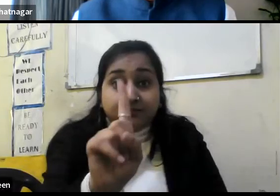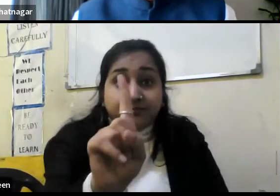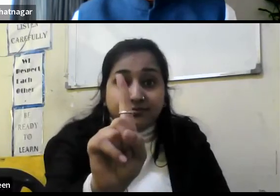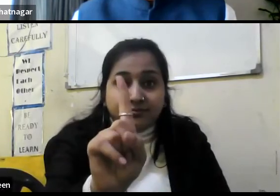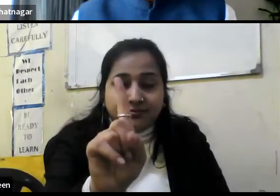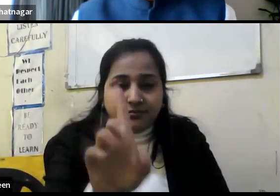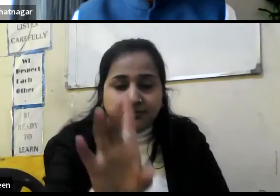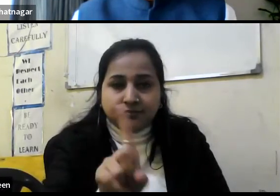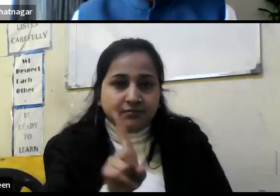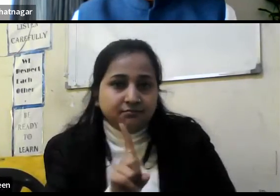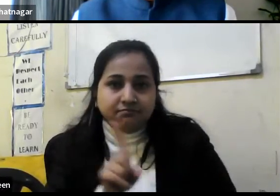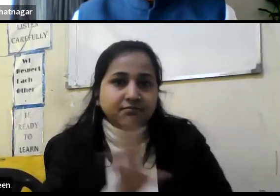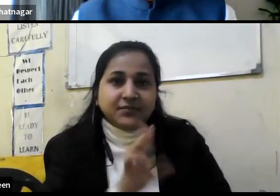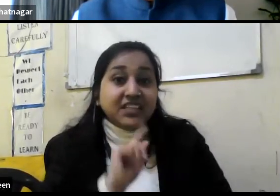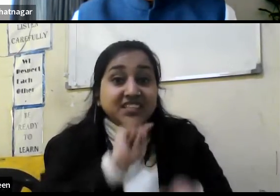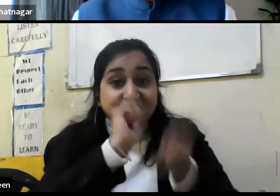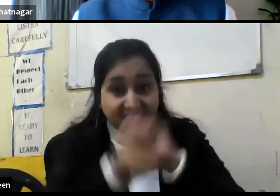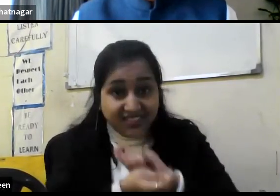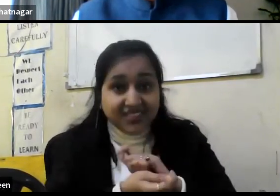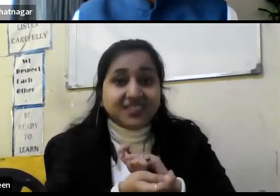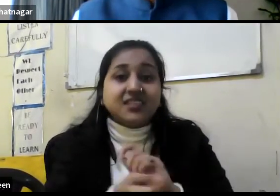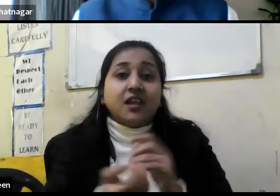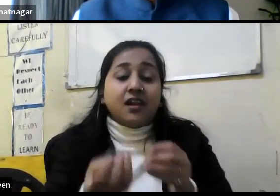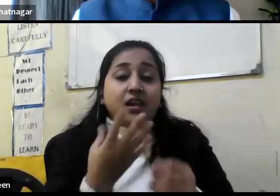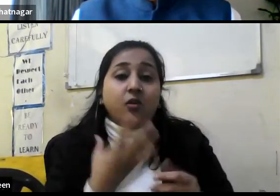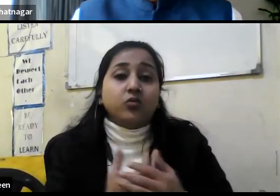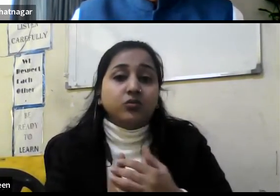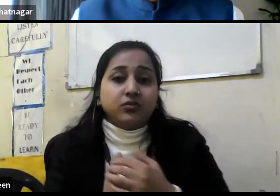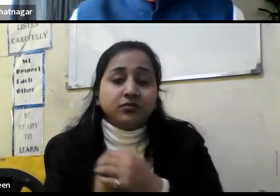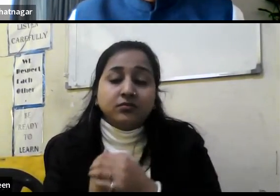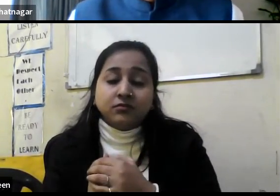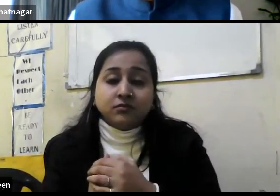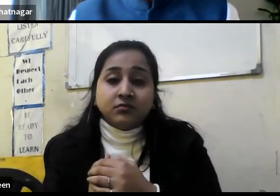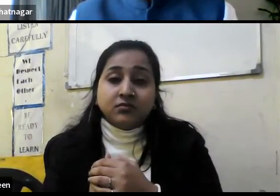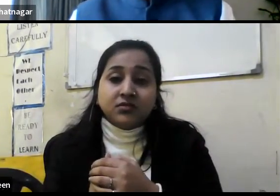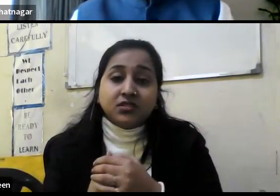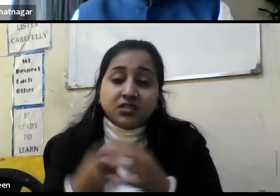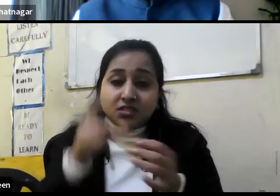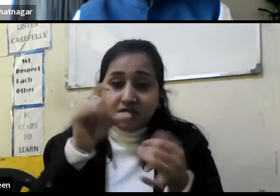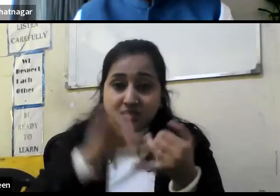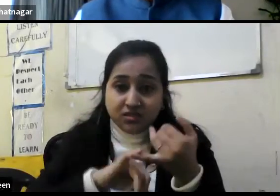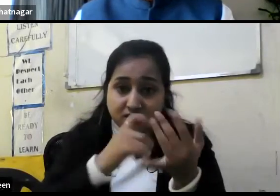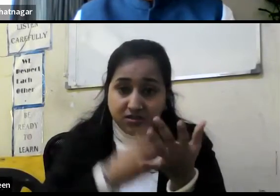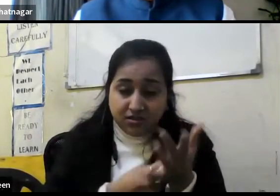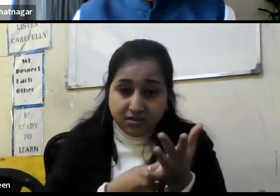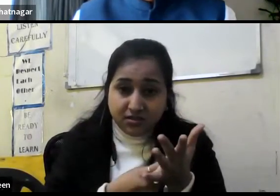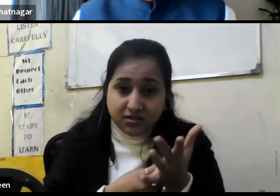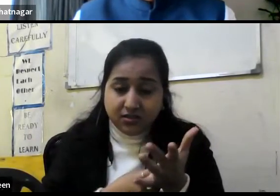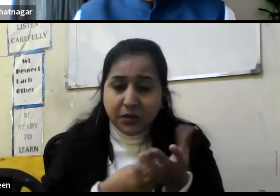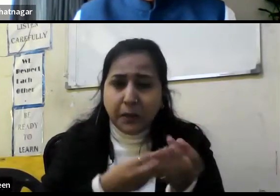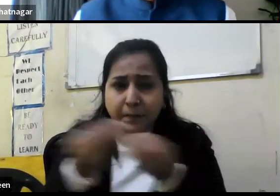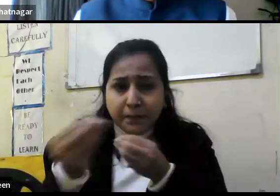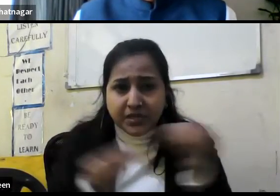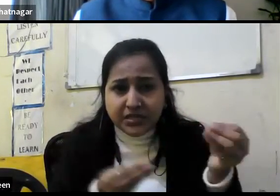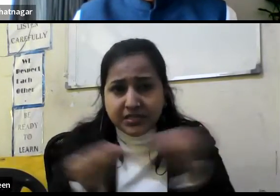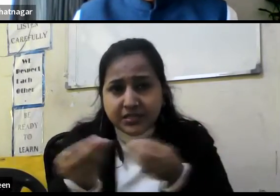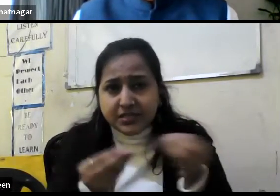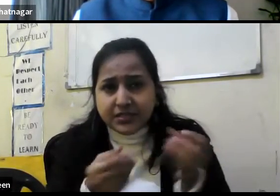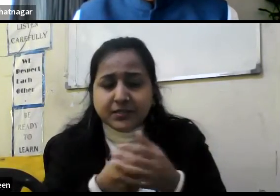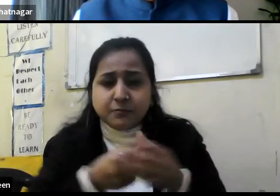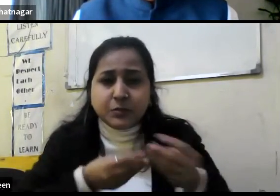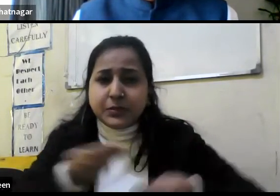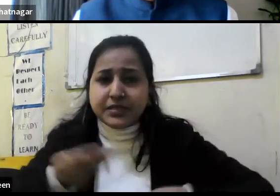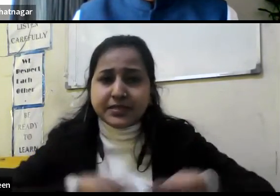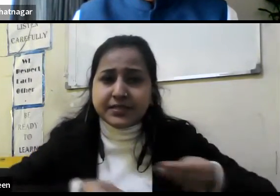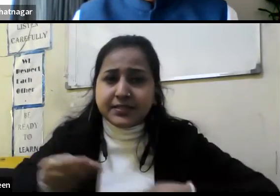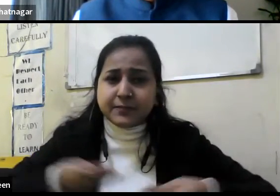कोई चेंज लेके आए। तो ये पूरी कॉर्पोरेट दुनिया जो, तो हमारे बिजनेस में जो एंटरप्रेन्योर लोगों ने बोला कि मैं